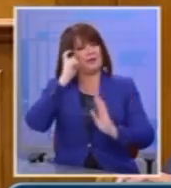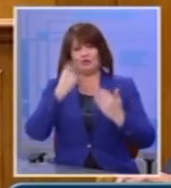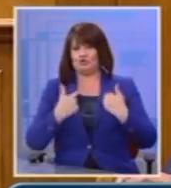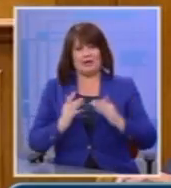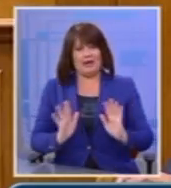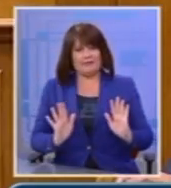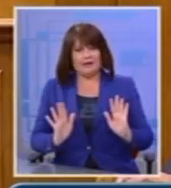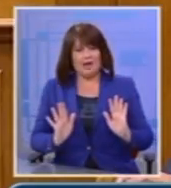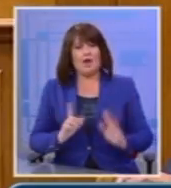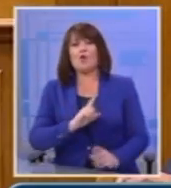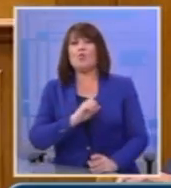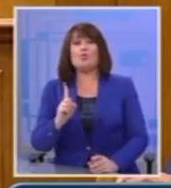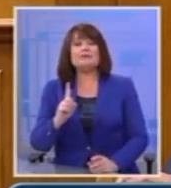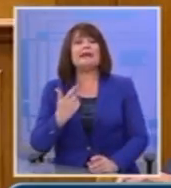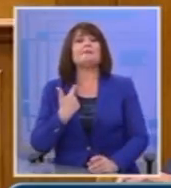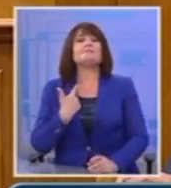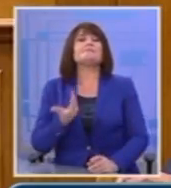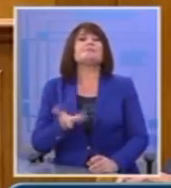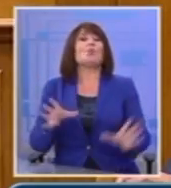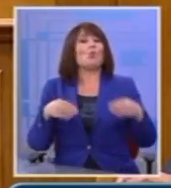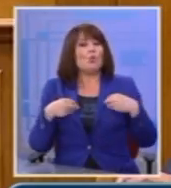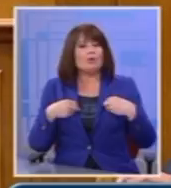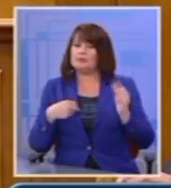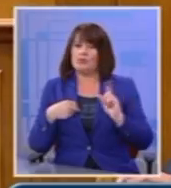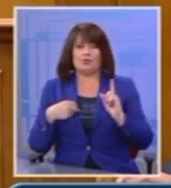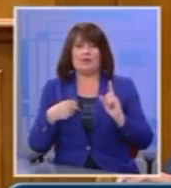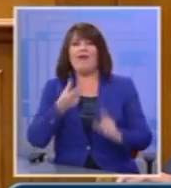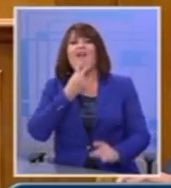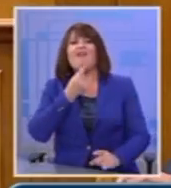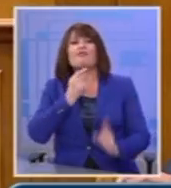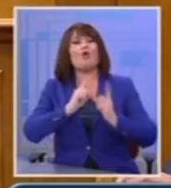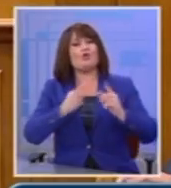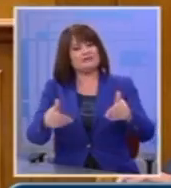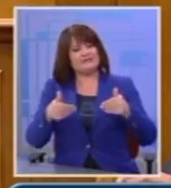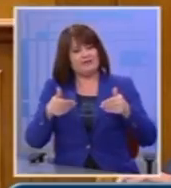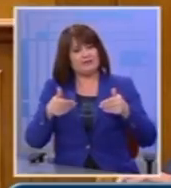δεν συμφιλιώθηκα με την ιδέα των εύκολων συμβιβασμών